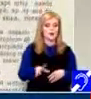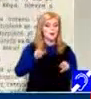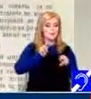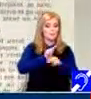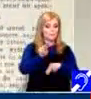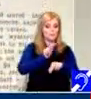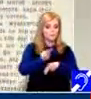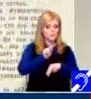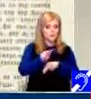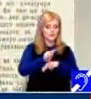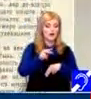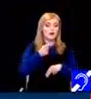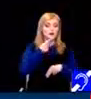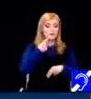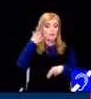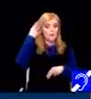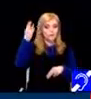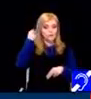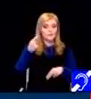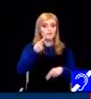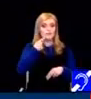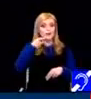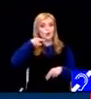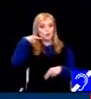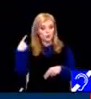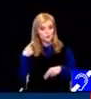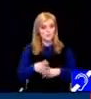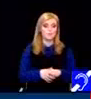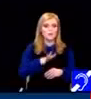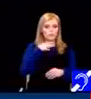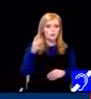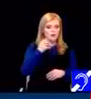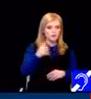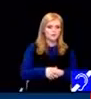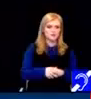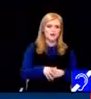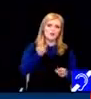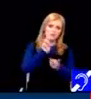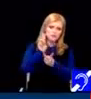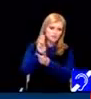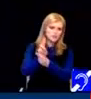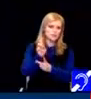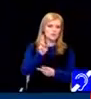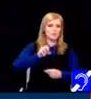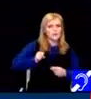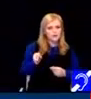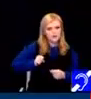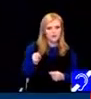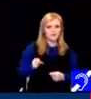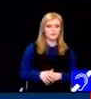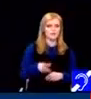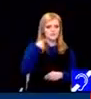limba moldovenească în limba rusă și el de multe ori la întâlnirile dintre